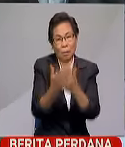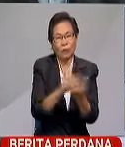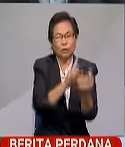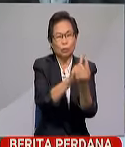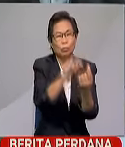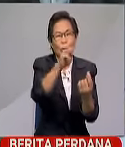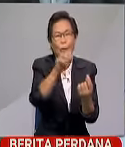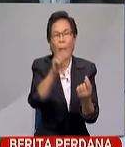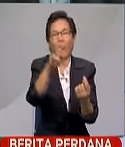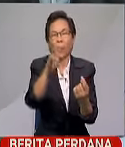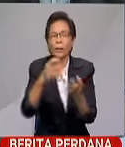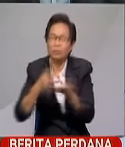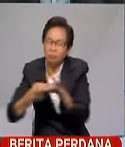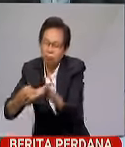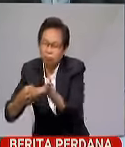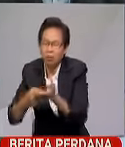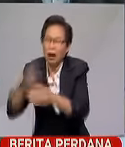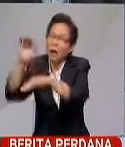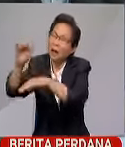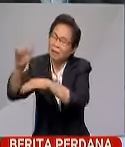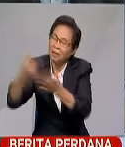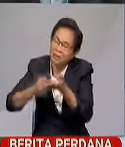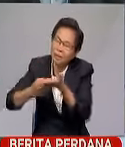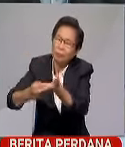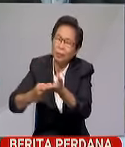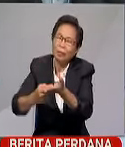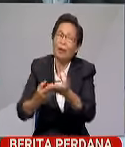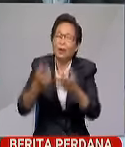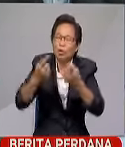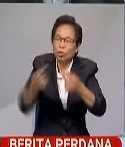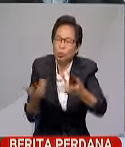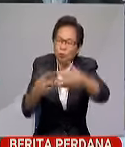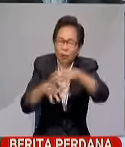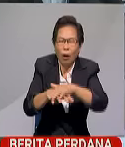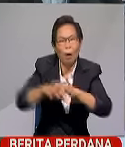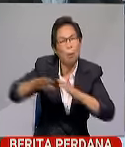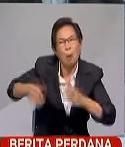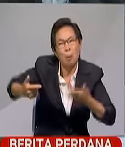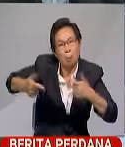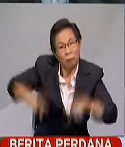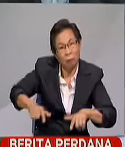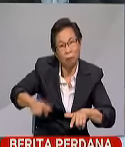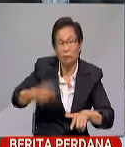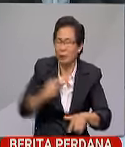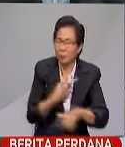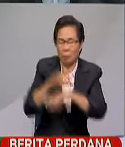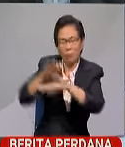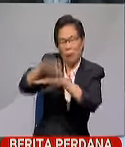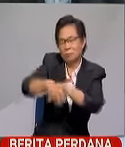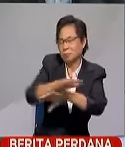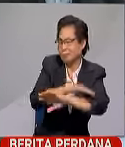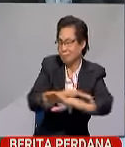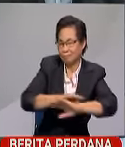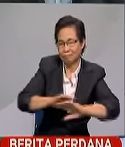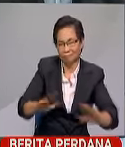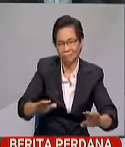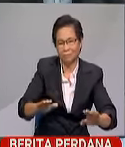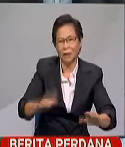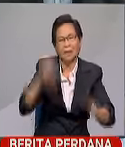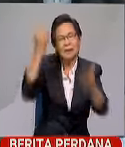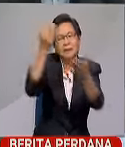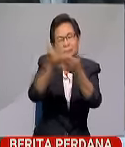pun sembang ajak, kita pun ajak dia kan, nak cuba kolaborasi. Tapi benda tu belum berlaku dan kita tak akan paksa benda tu. Dia akan